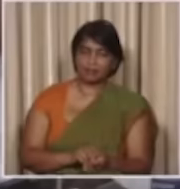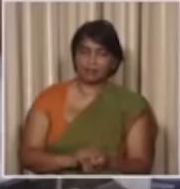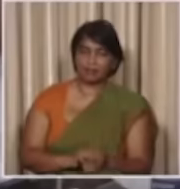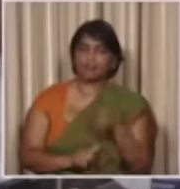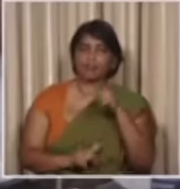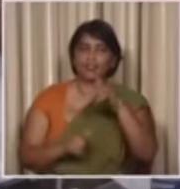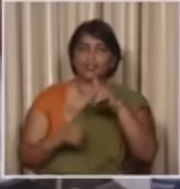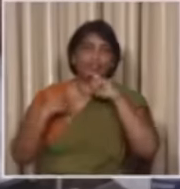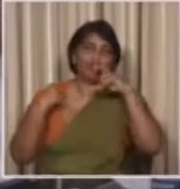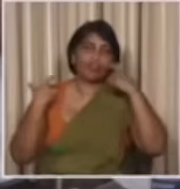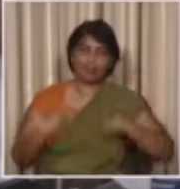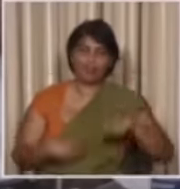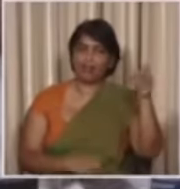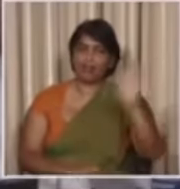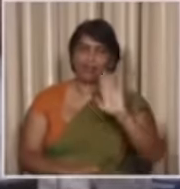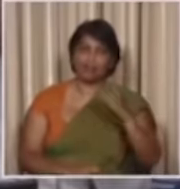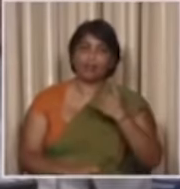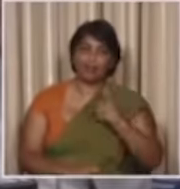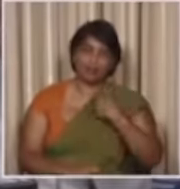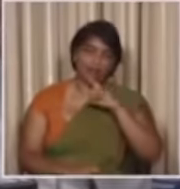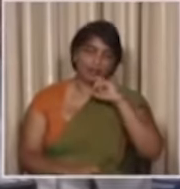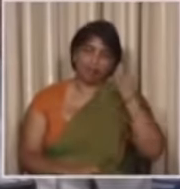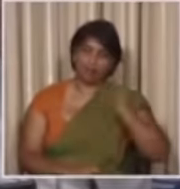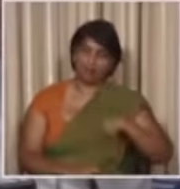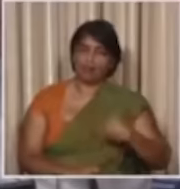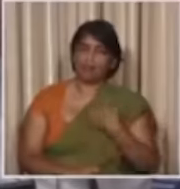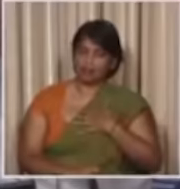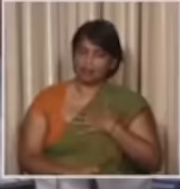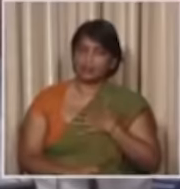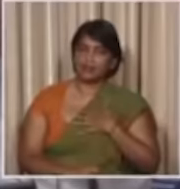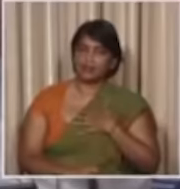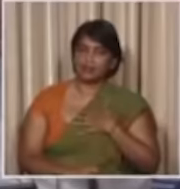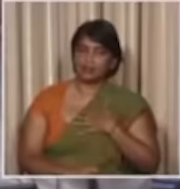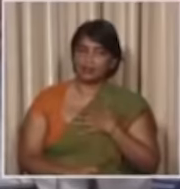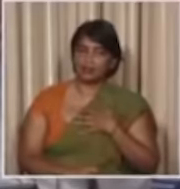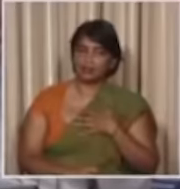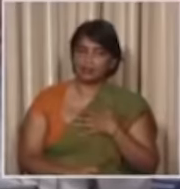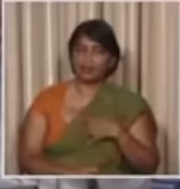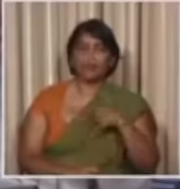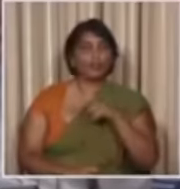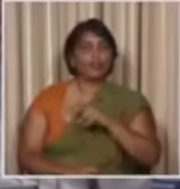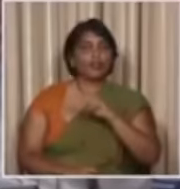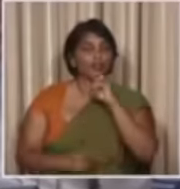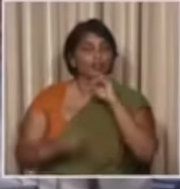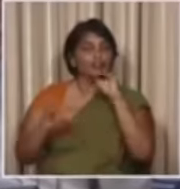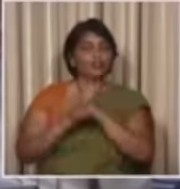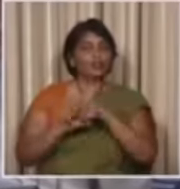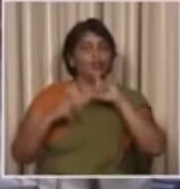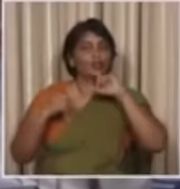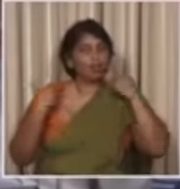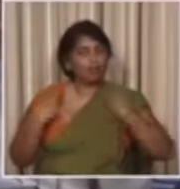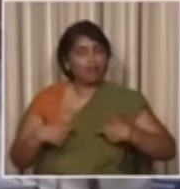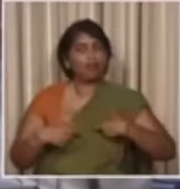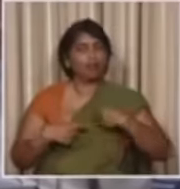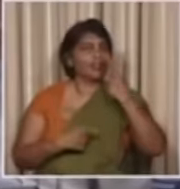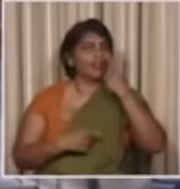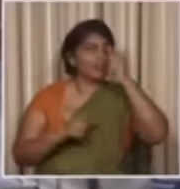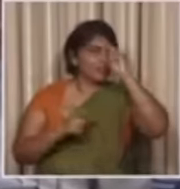මෙතුමා නීතිවරයෙක් නෙවෙයි මම නීතිවරයෙක් එතකොට මේ නඩුවට පෙඩේ හිටපු නීතිඥ බාතුරු